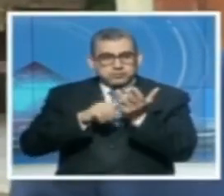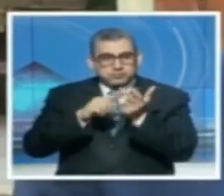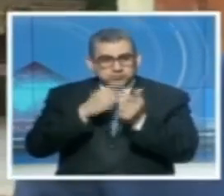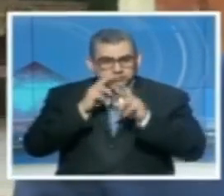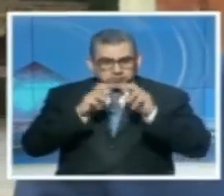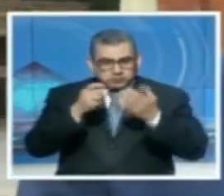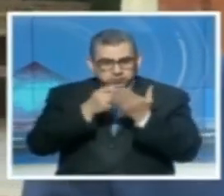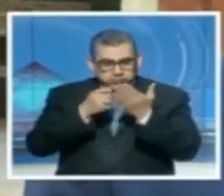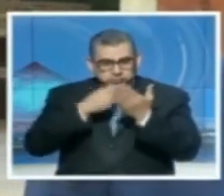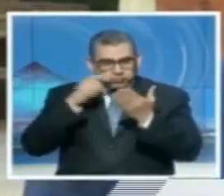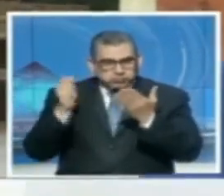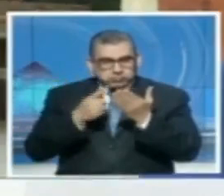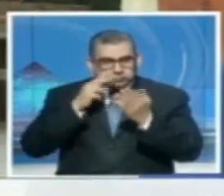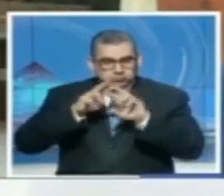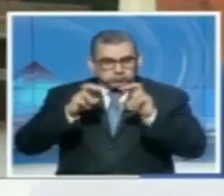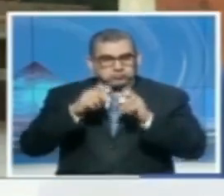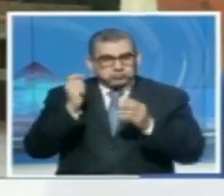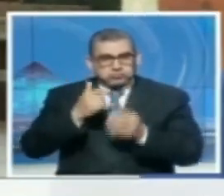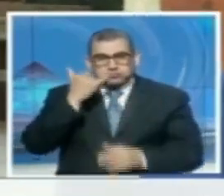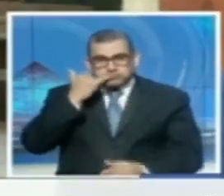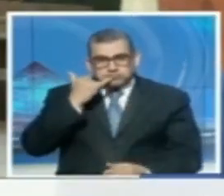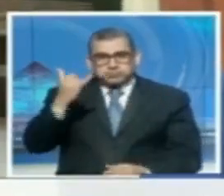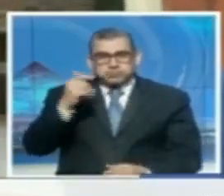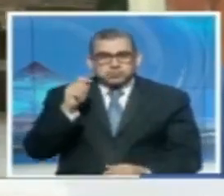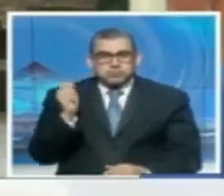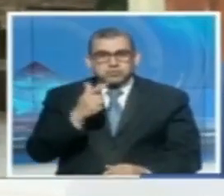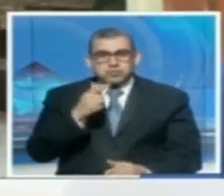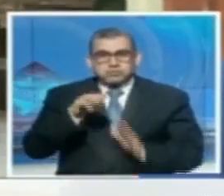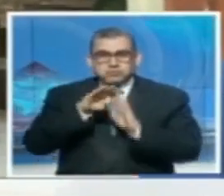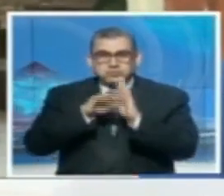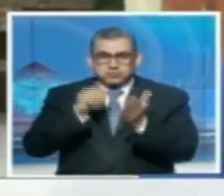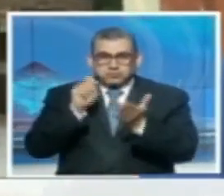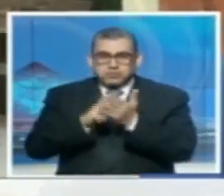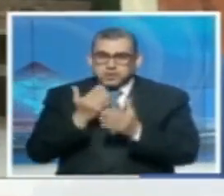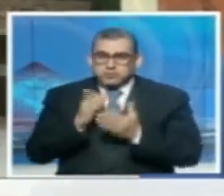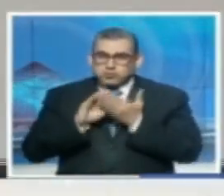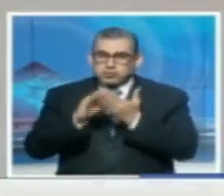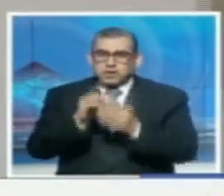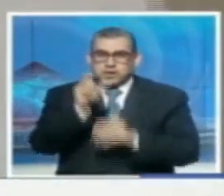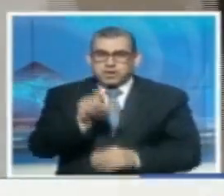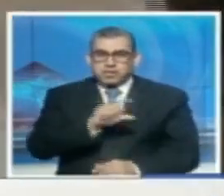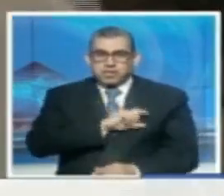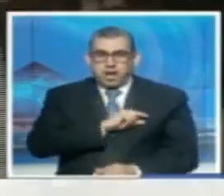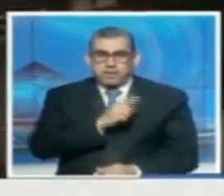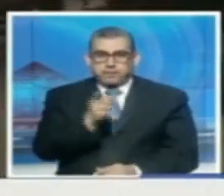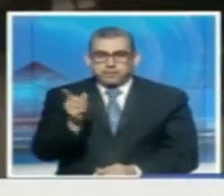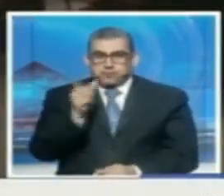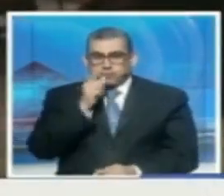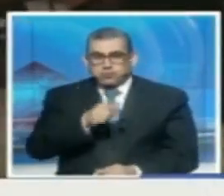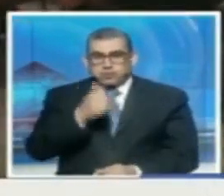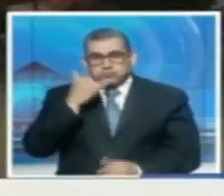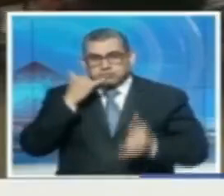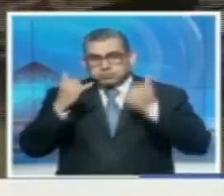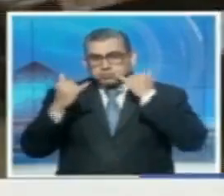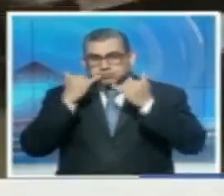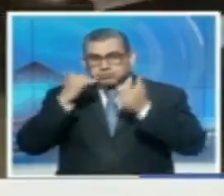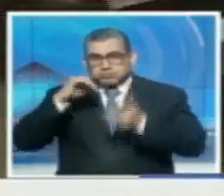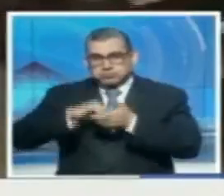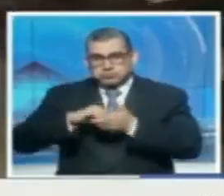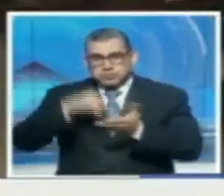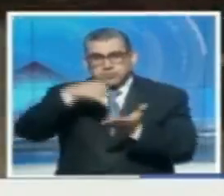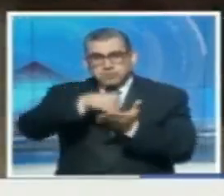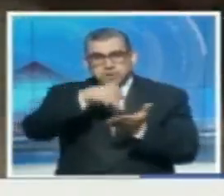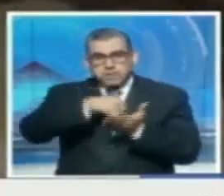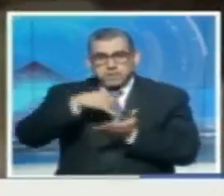الشكوى، وبيتم اللي بيتم طبعا ده لمصلحة أبنائنا الطلاب. إنشاء غرف عمليات مركزية بكل